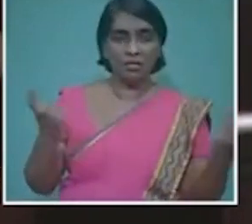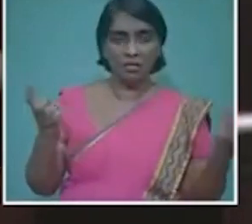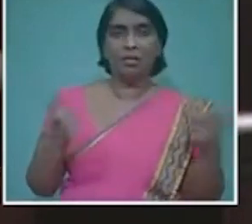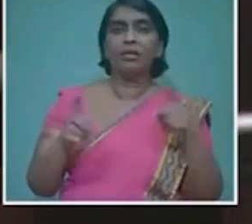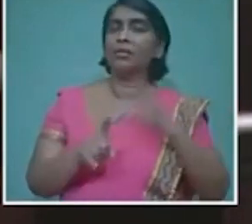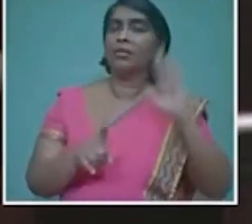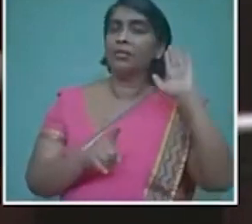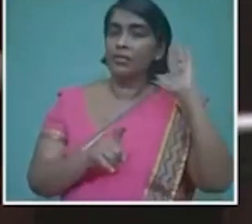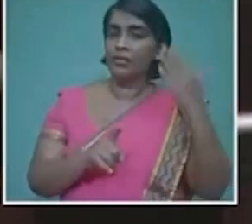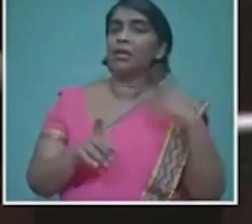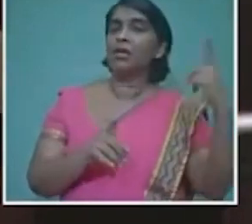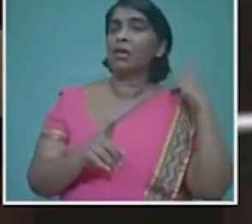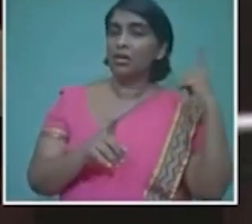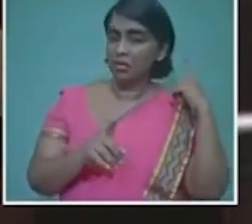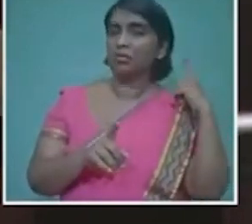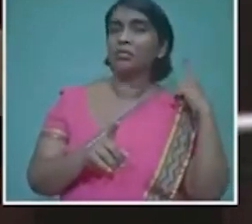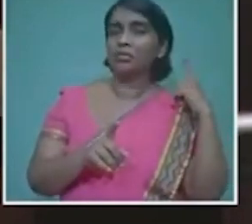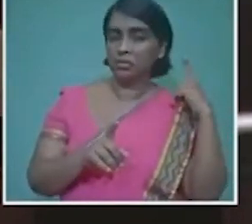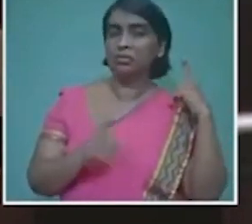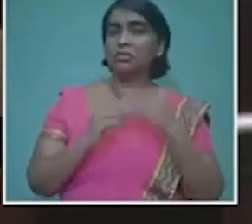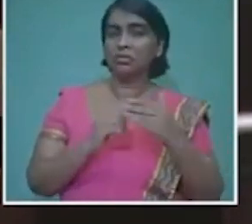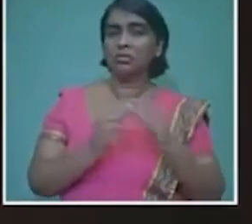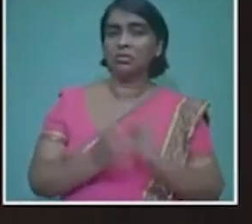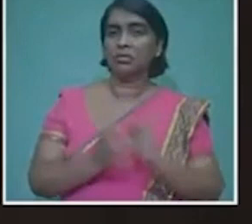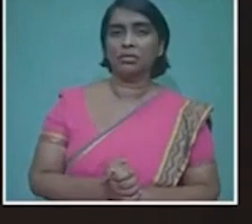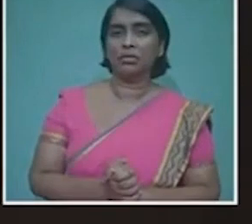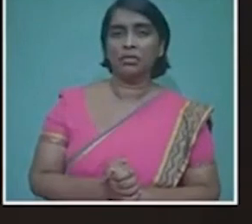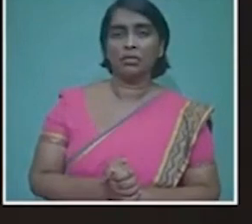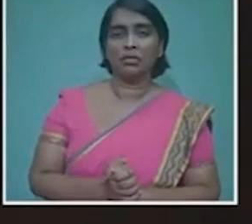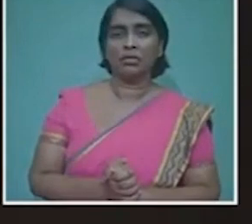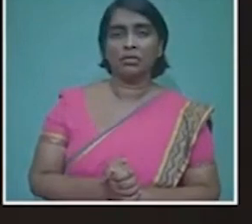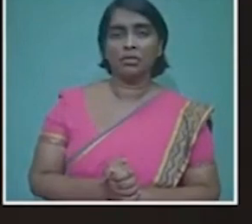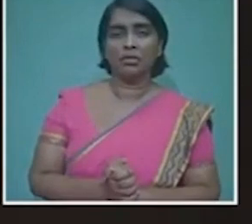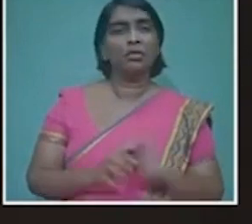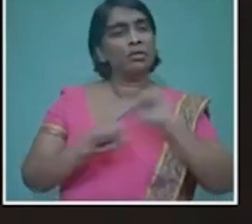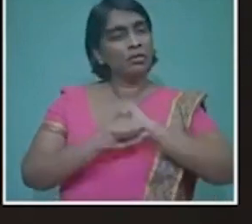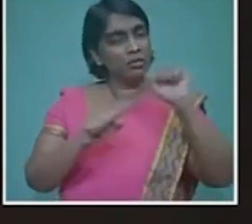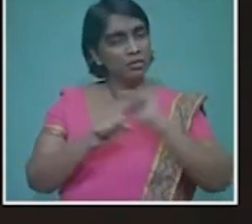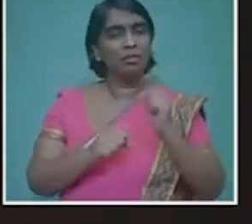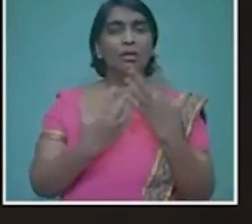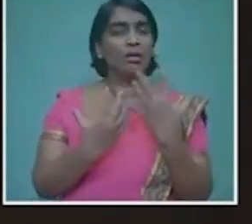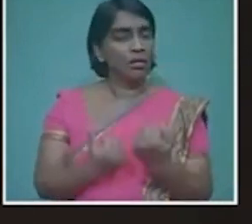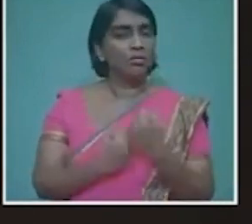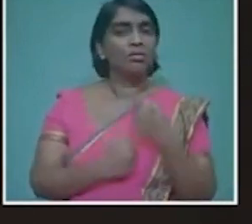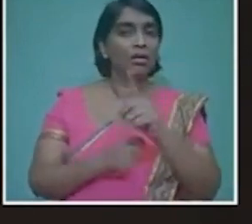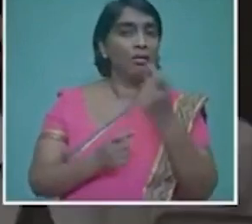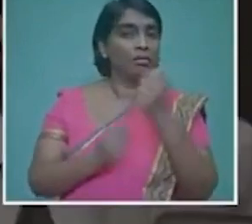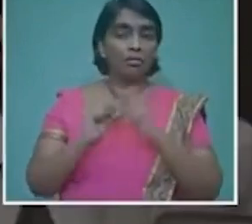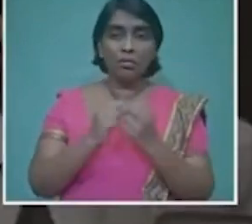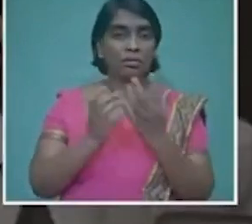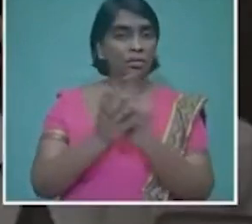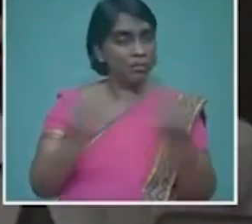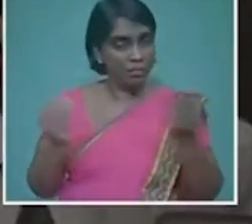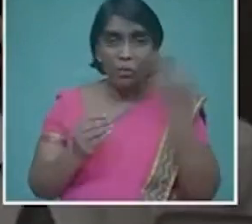கட்டடம் அமைப்பதற்கும் வீதி நிர்மாணிப்பதற்கும் இராணுவத்தை பயன்படுத்தினார். அமுதா கது என்ற விசேட படையணியை உருவாக்கி 40,000 பேரை இணைத்துக்